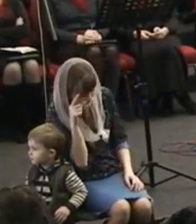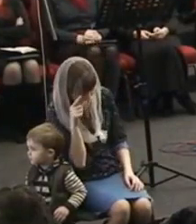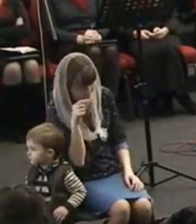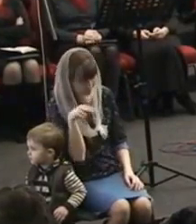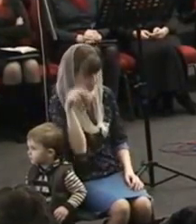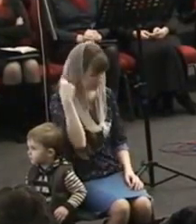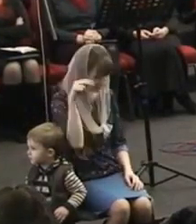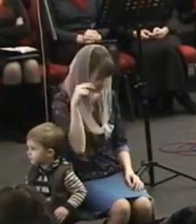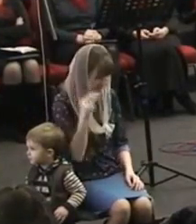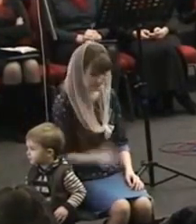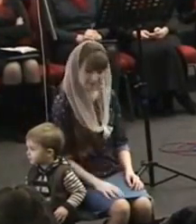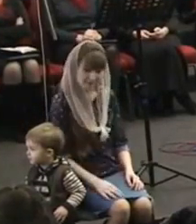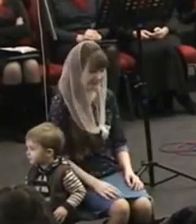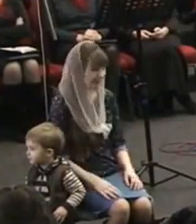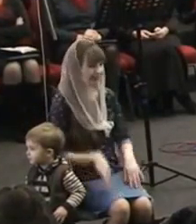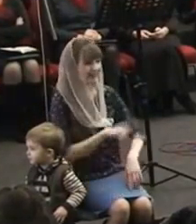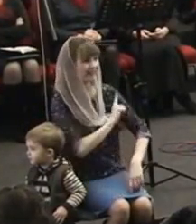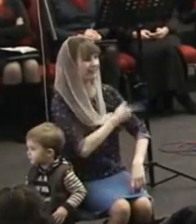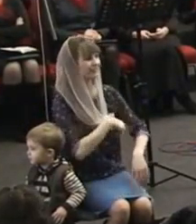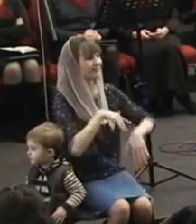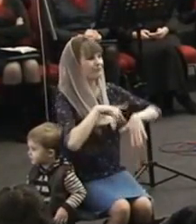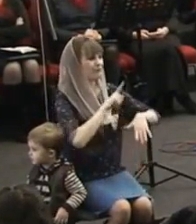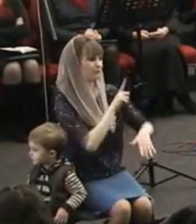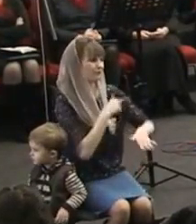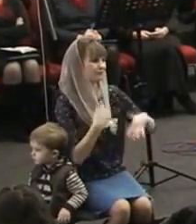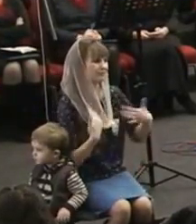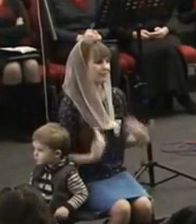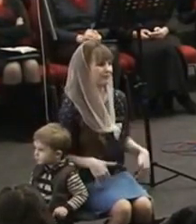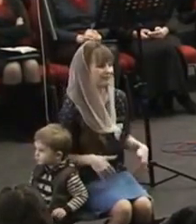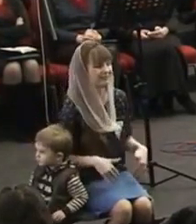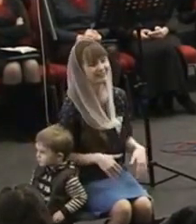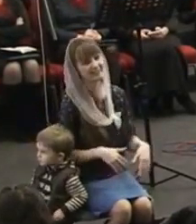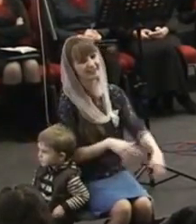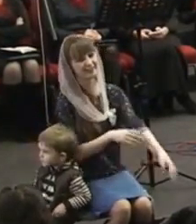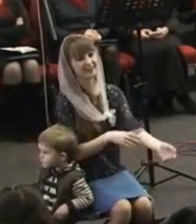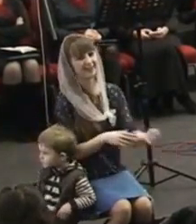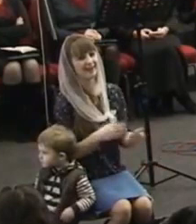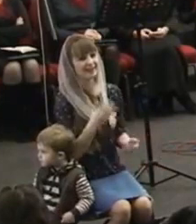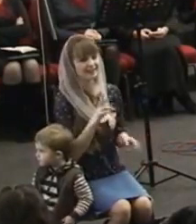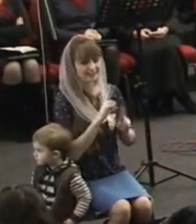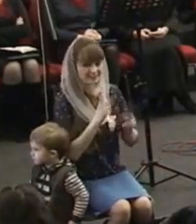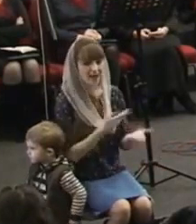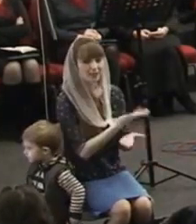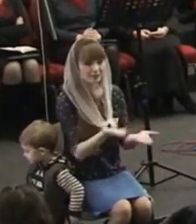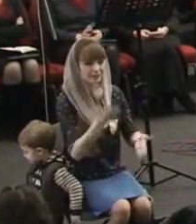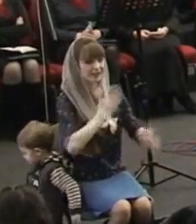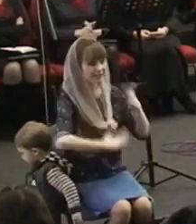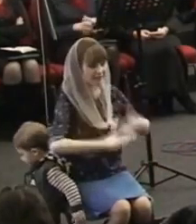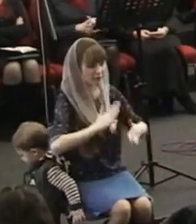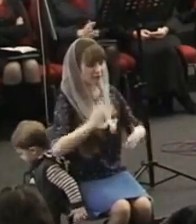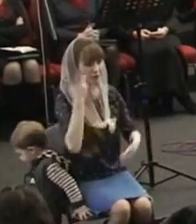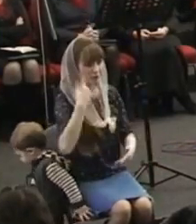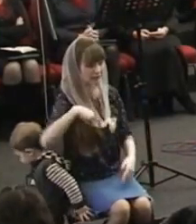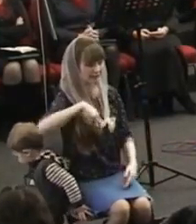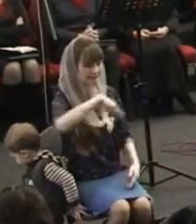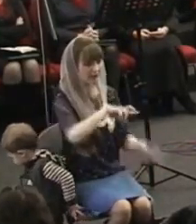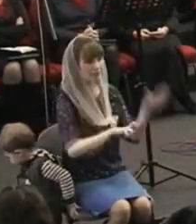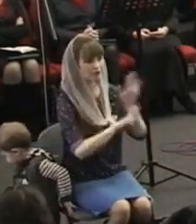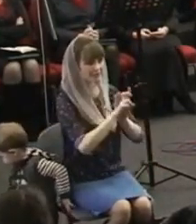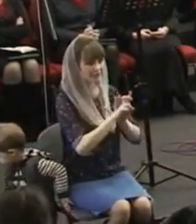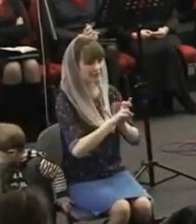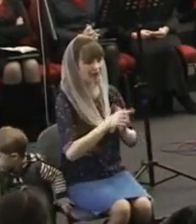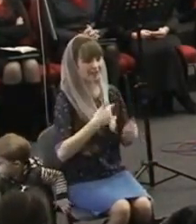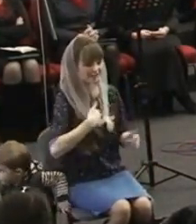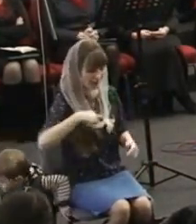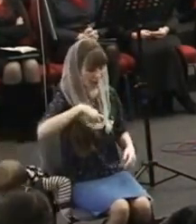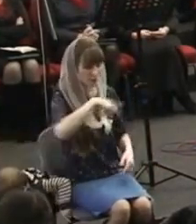радість. Як ми надзвичайно радіємо, коли ми йдемо в собрання? Надзвичайно радіємо, знаючи, що Він є тут. Я йду на особливе місце,